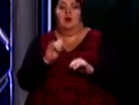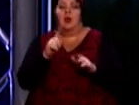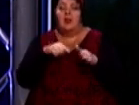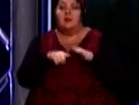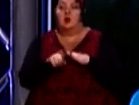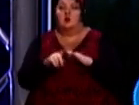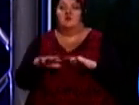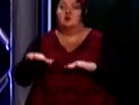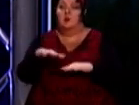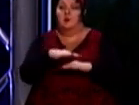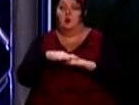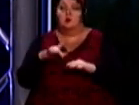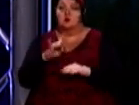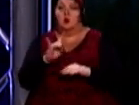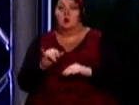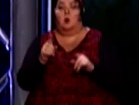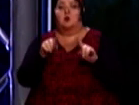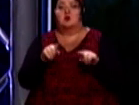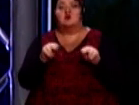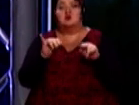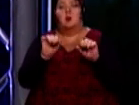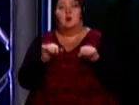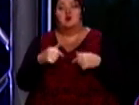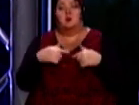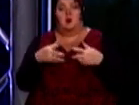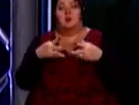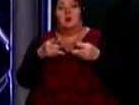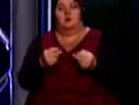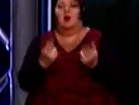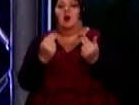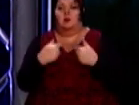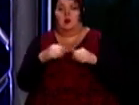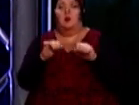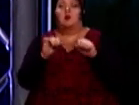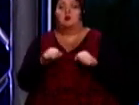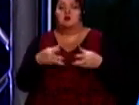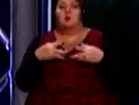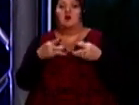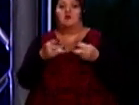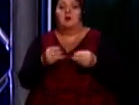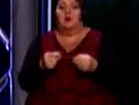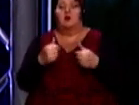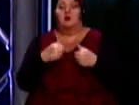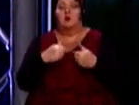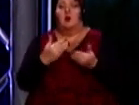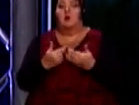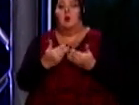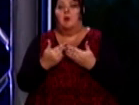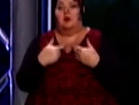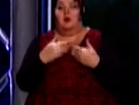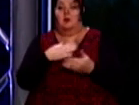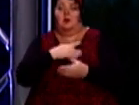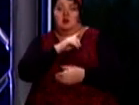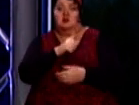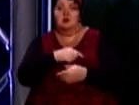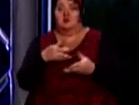інклюзивності простору. Те, що чи можемо ми впливати, так, безумовно, ми можемо впливати, і ми по мірі наших сил впливаємо. У